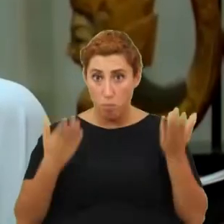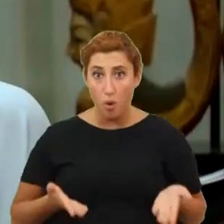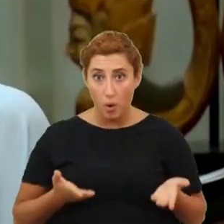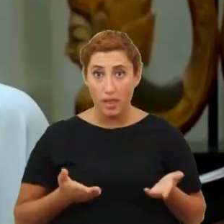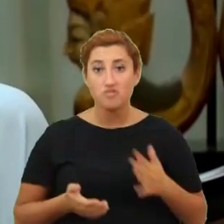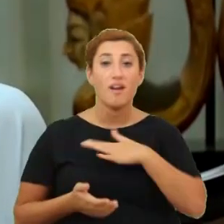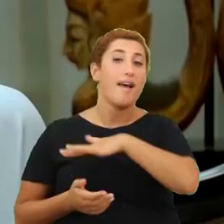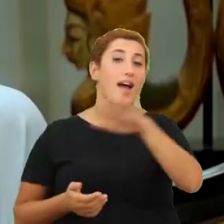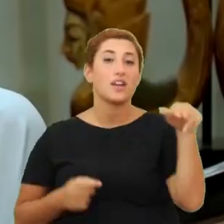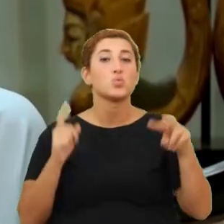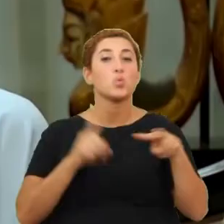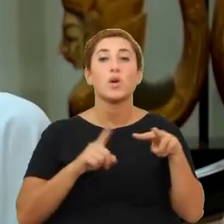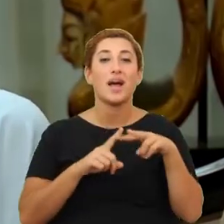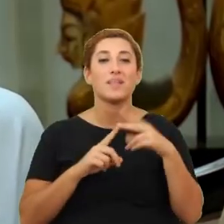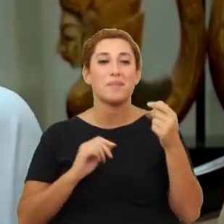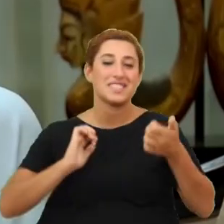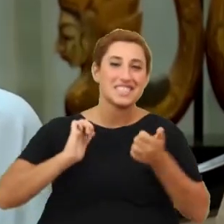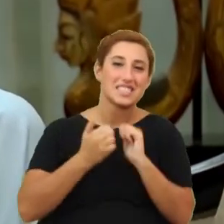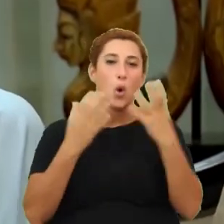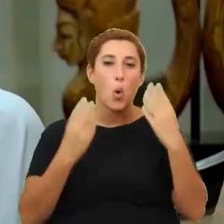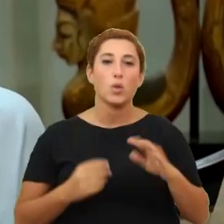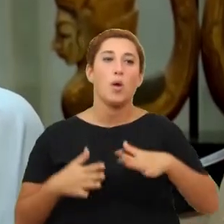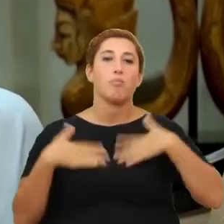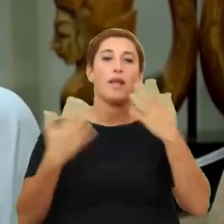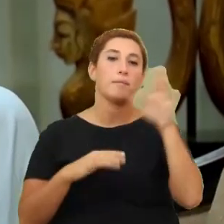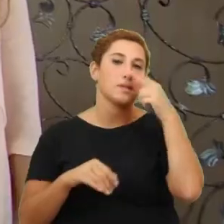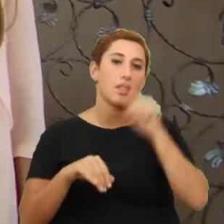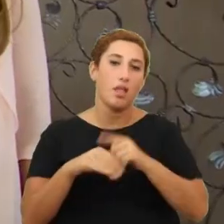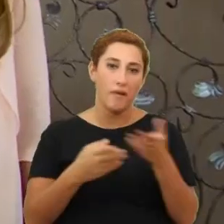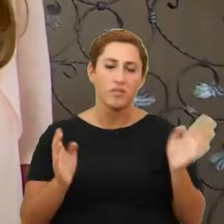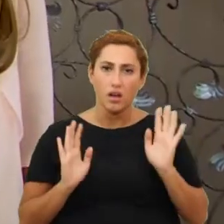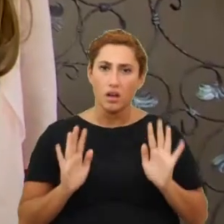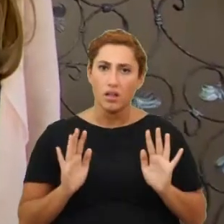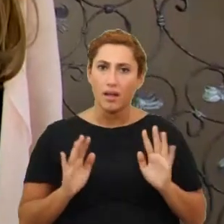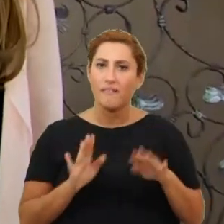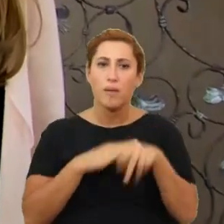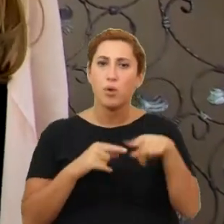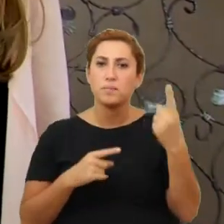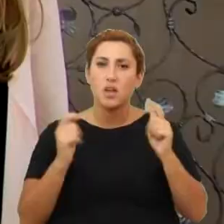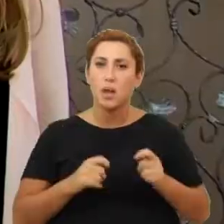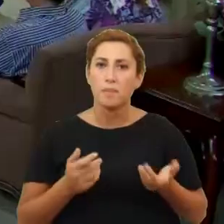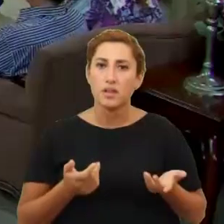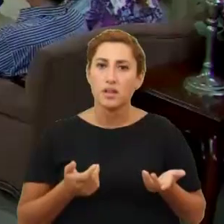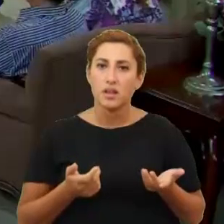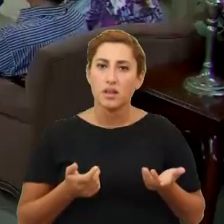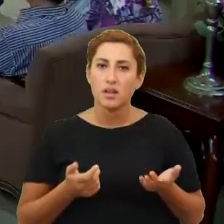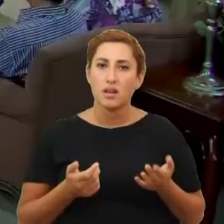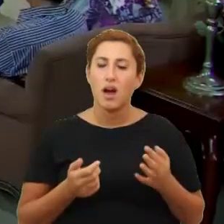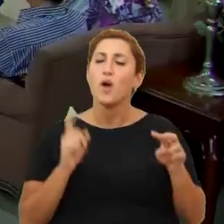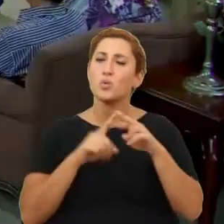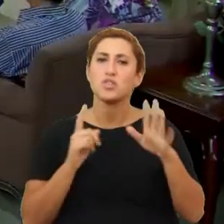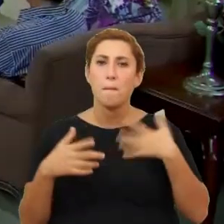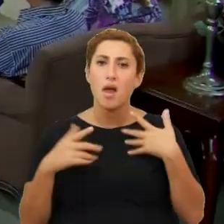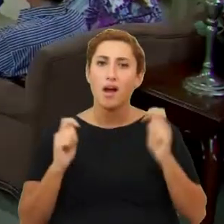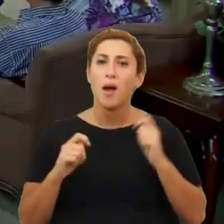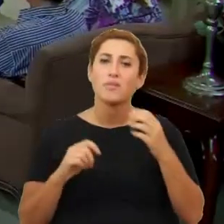böylece herkes Nurhan'ın geçim sıkıntısından bunaldığına inandı. İyi de niye böyle bir şey yaptın ki? Ay Nurhancığım